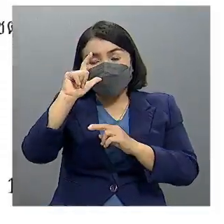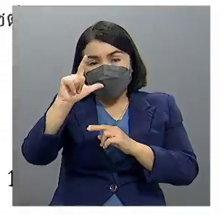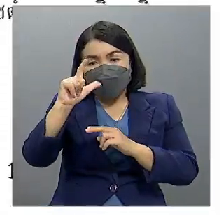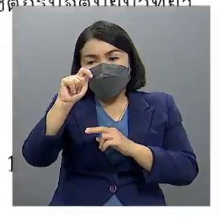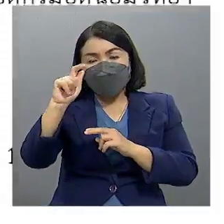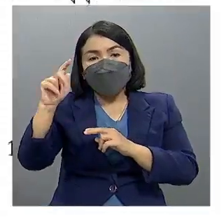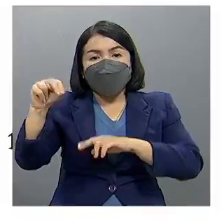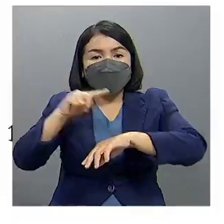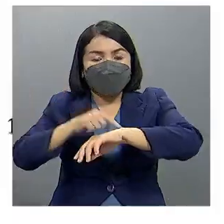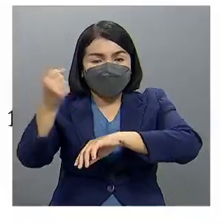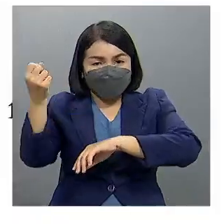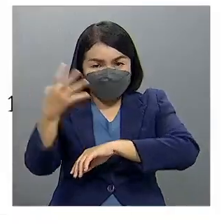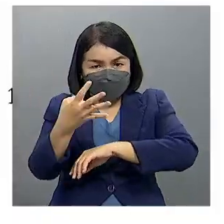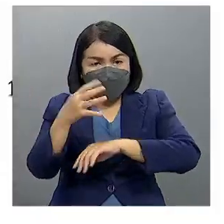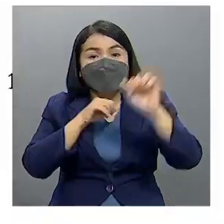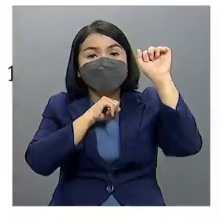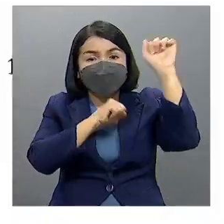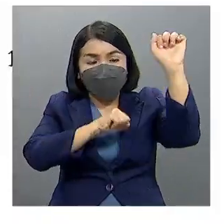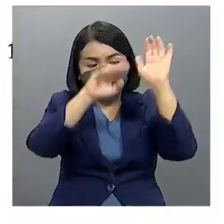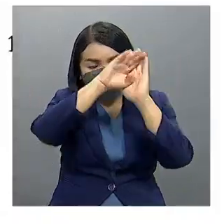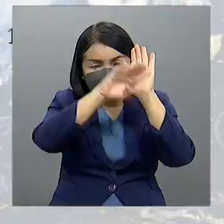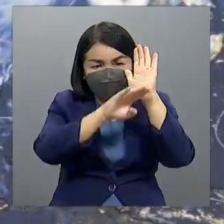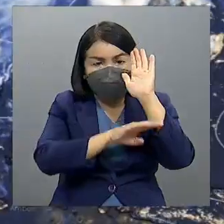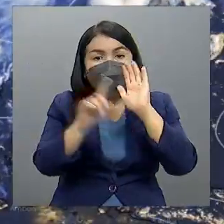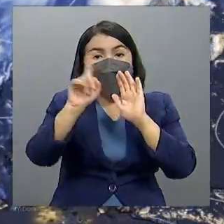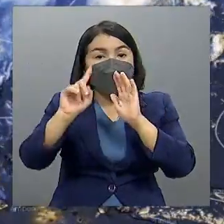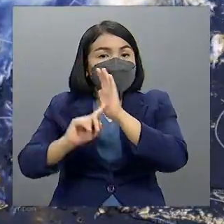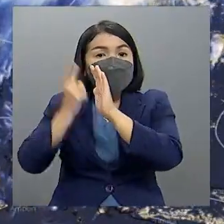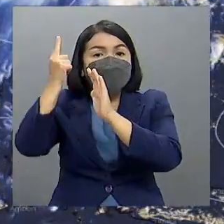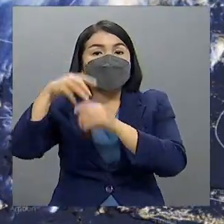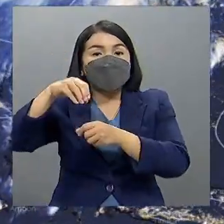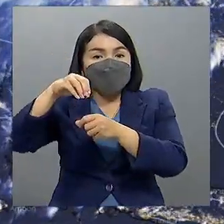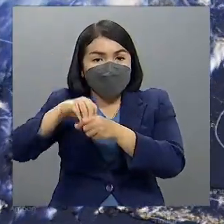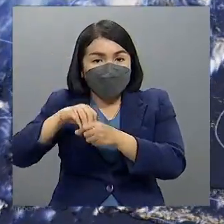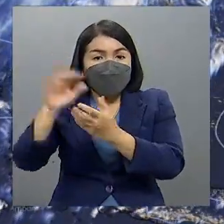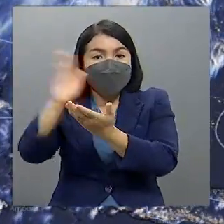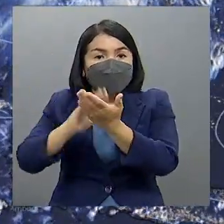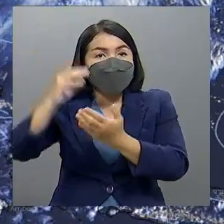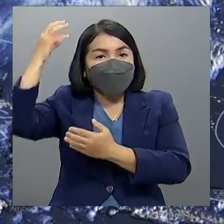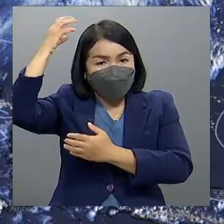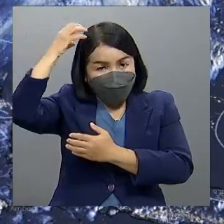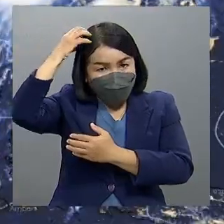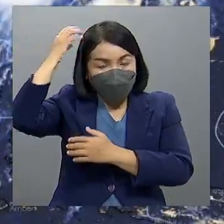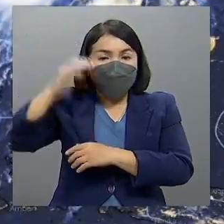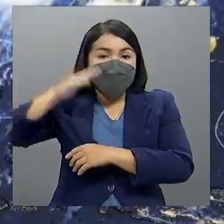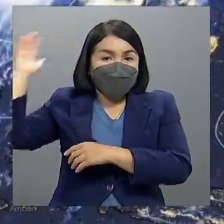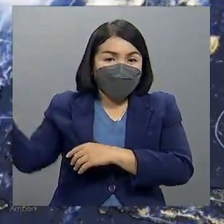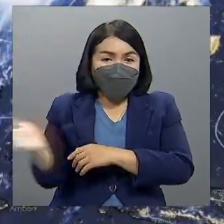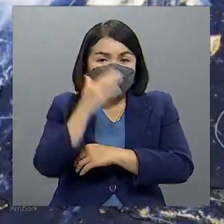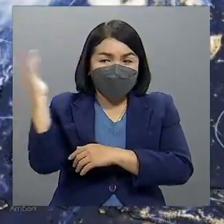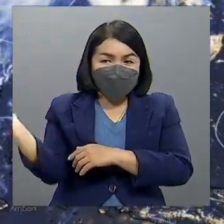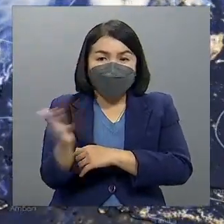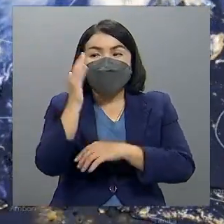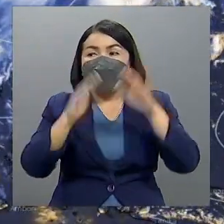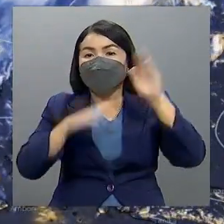ายุ Depression Lion Rock มีศูนย์กลางอยู่บริเวณแขวงหัวพันประเทศลาวความเร็วลมสูงสุดใกล้ศูนย์กลางประมาณ55